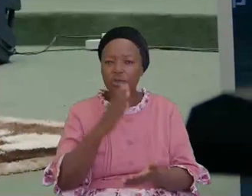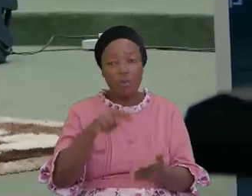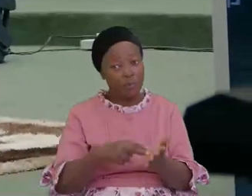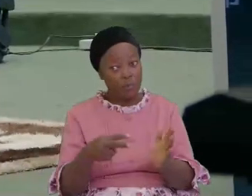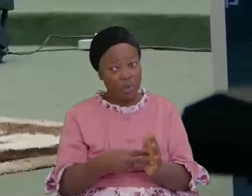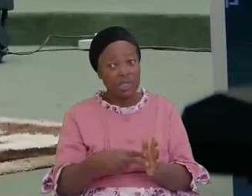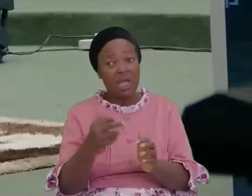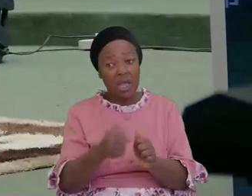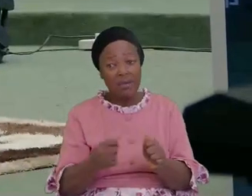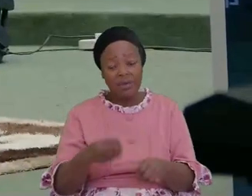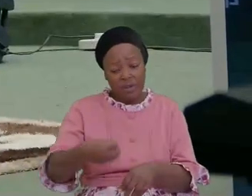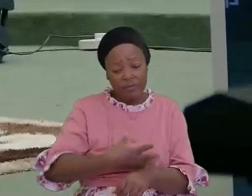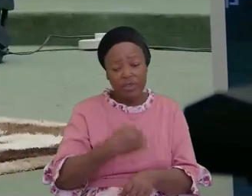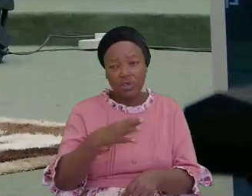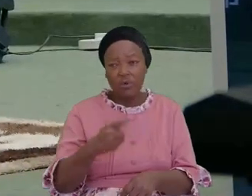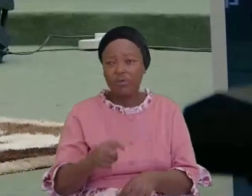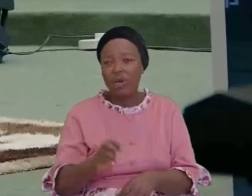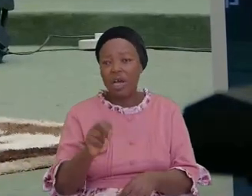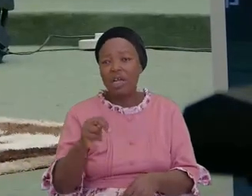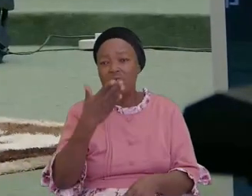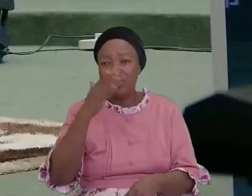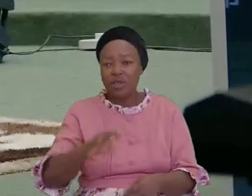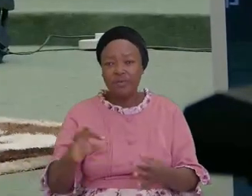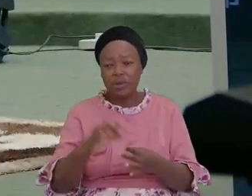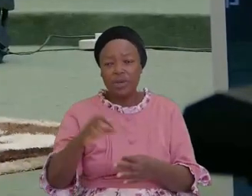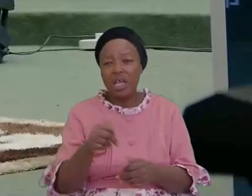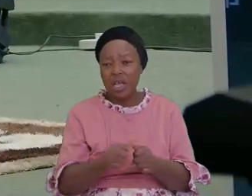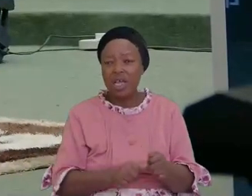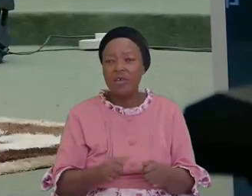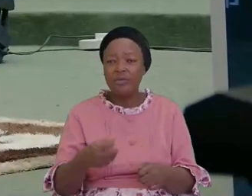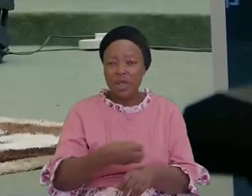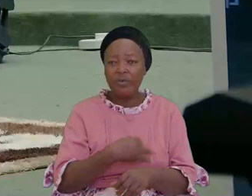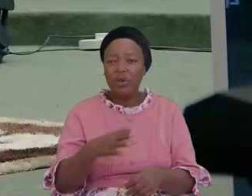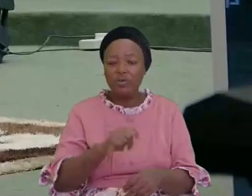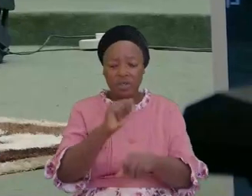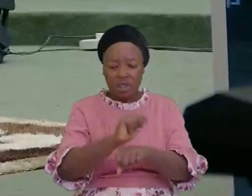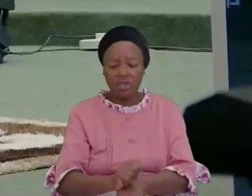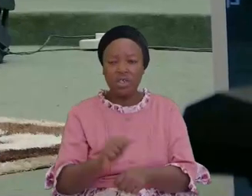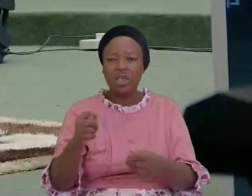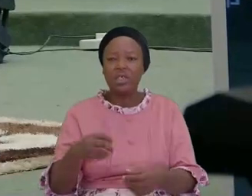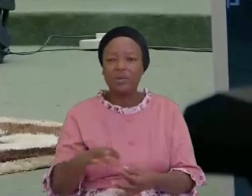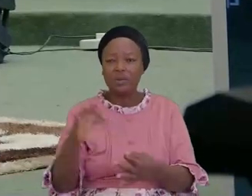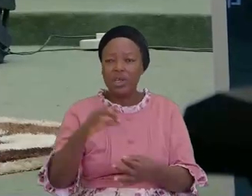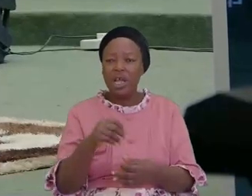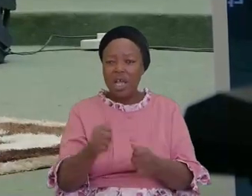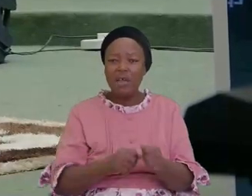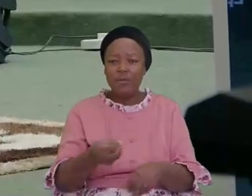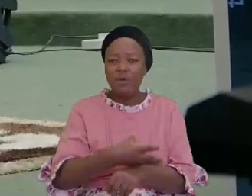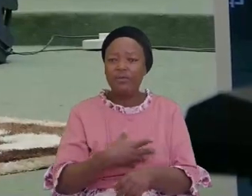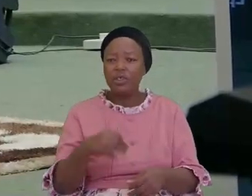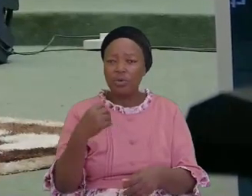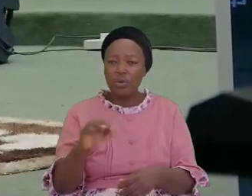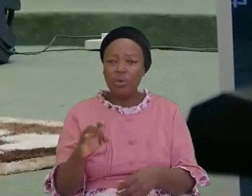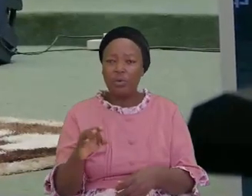purification de cette bouteille, ça dit que toute influence des mauvais esprits, toute influence des esprits